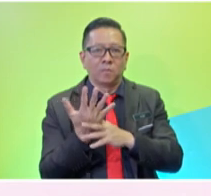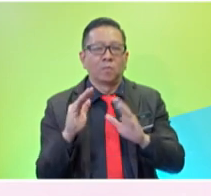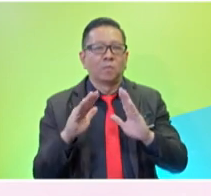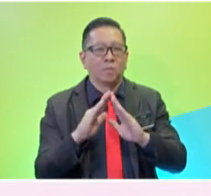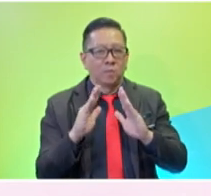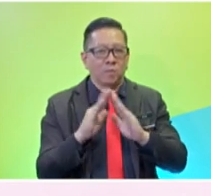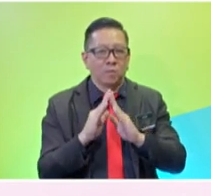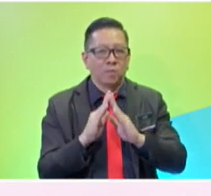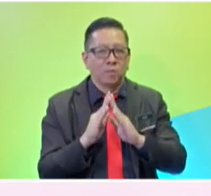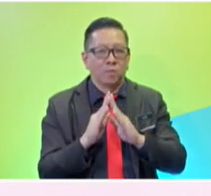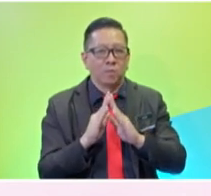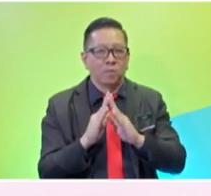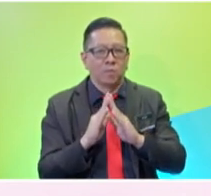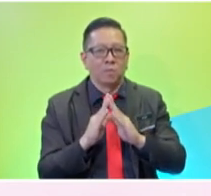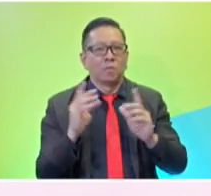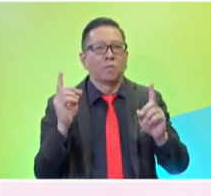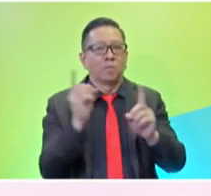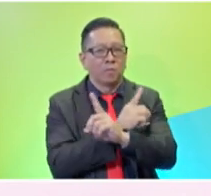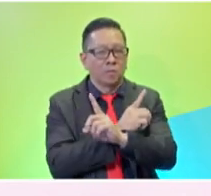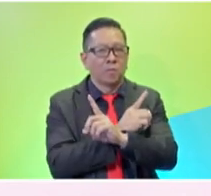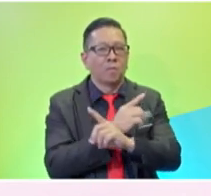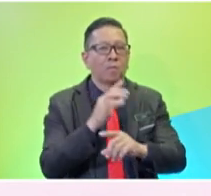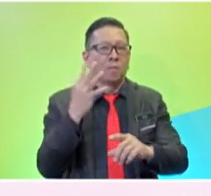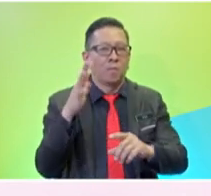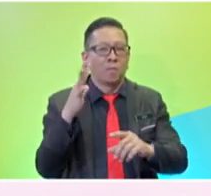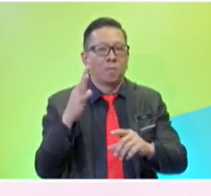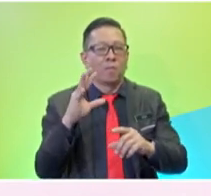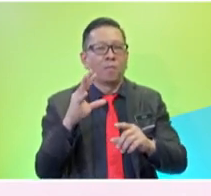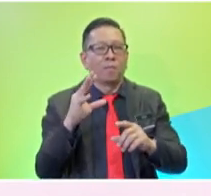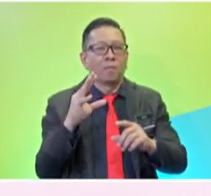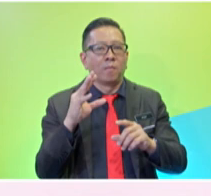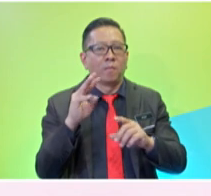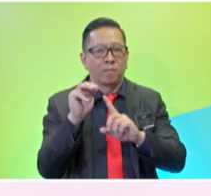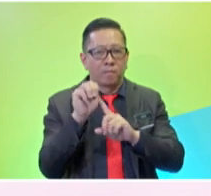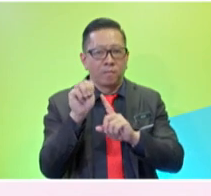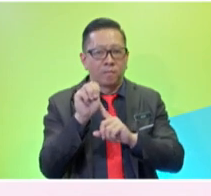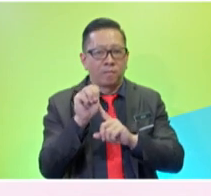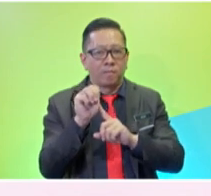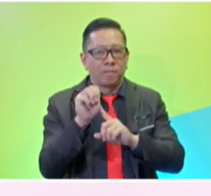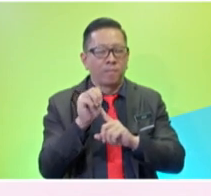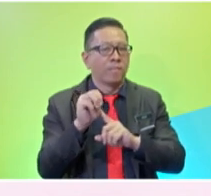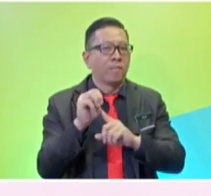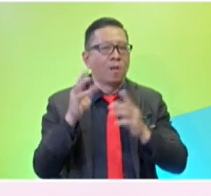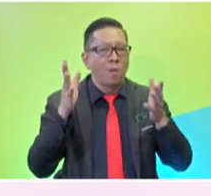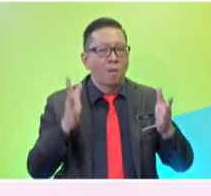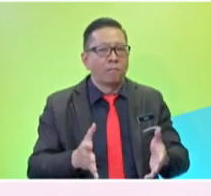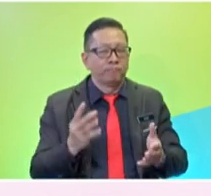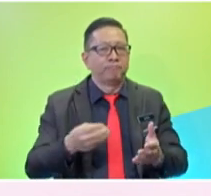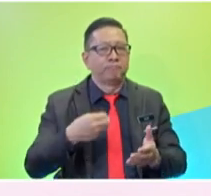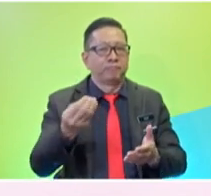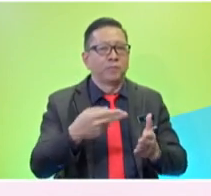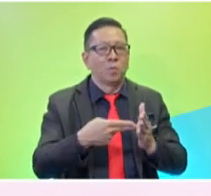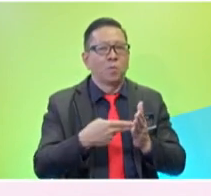20 m jarak dengan 15 m tukang kebun itu diberi upah selama sebanyak